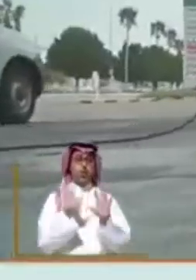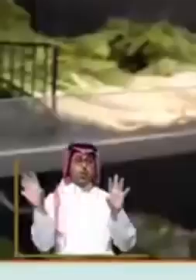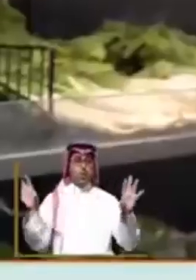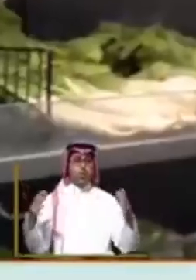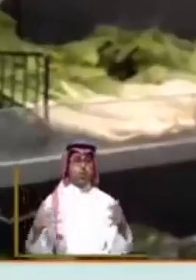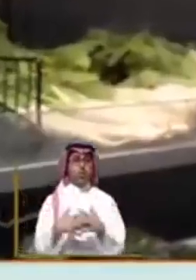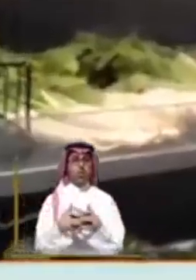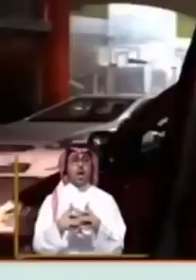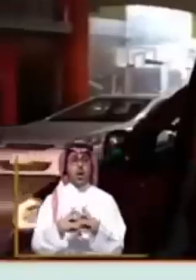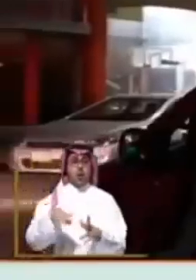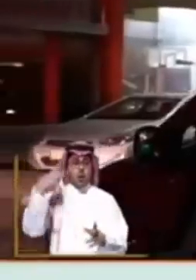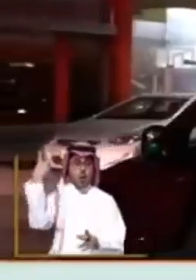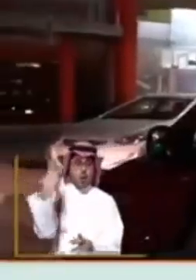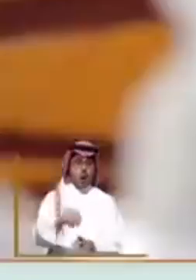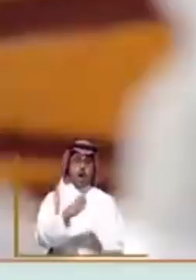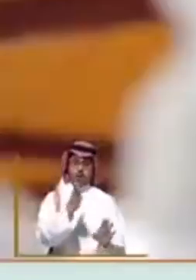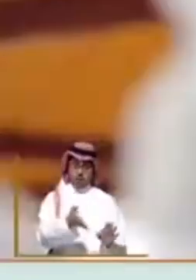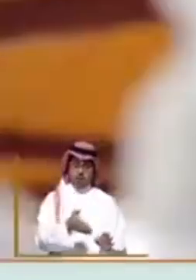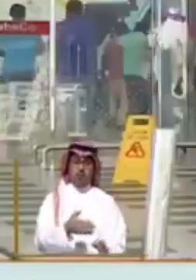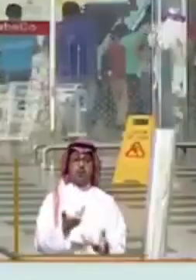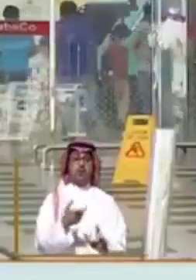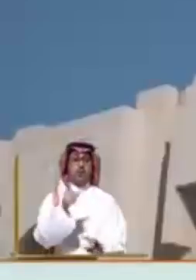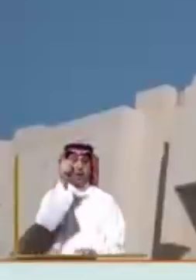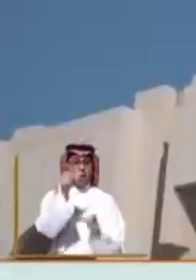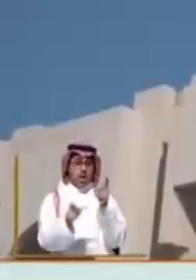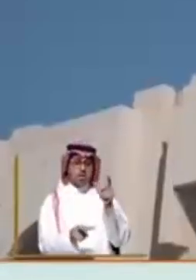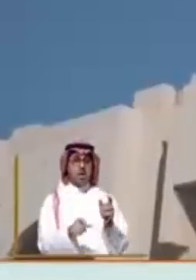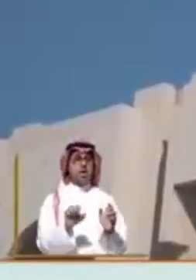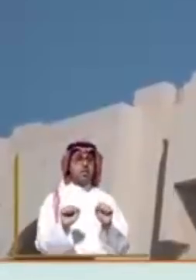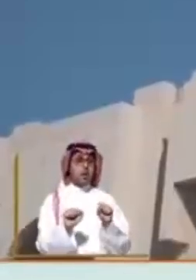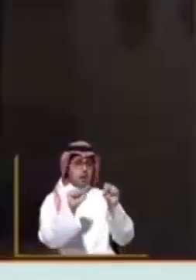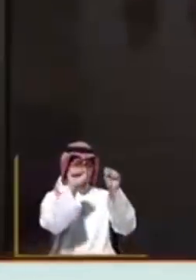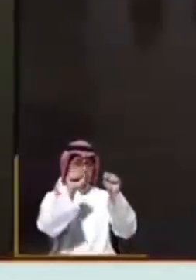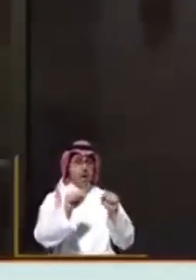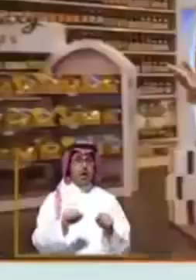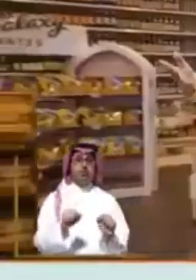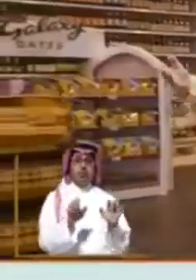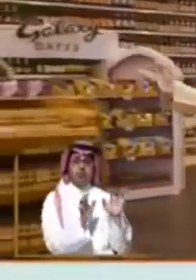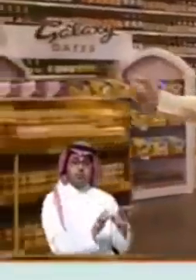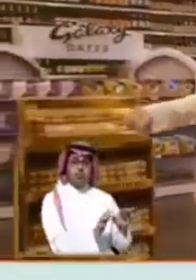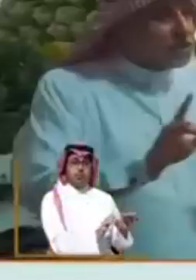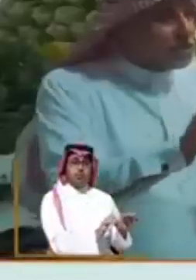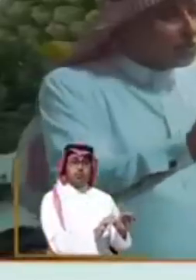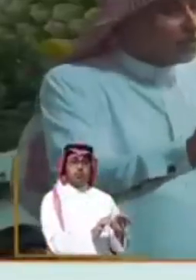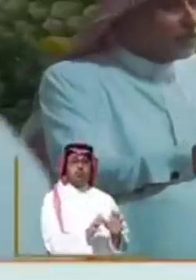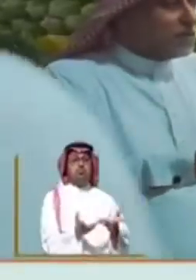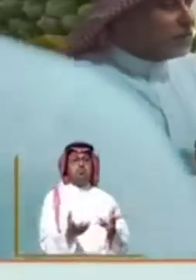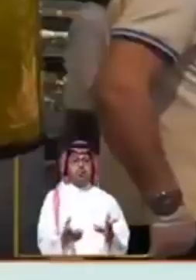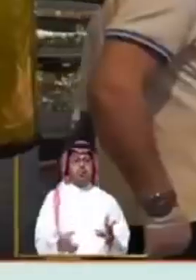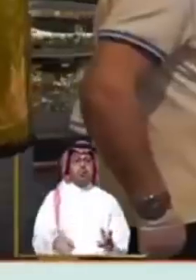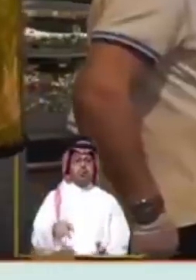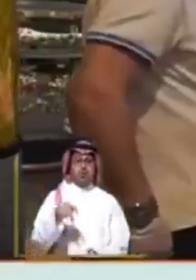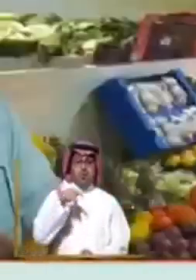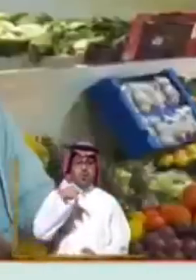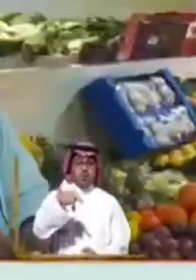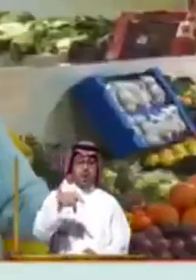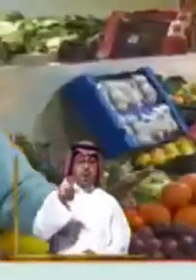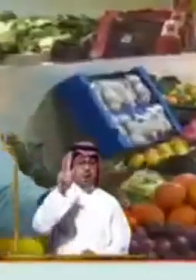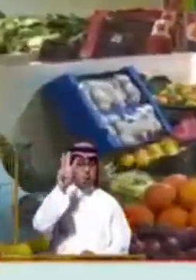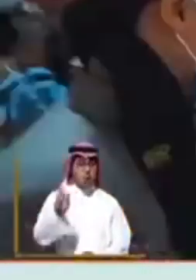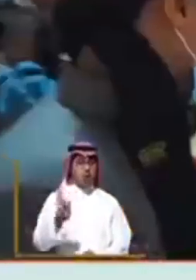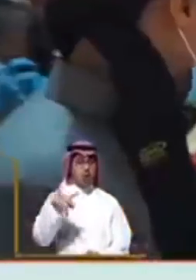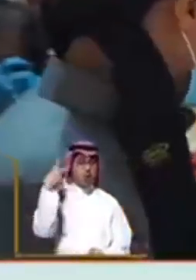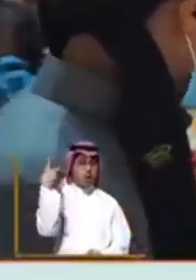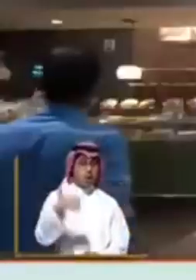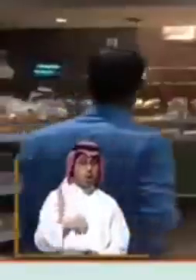مجموعة من المخالفات، والتي تمثلت في الكشف على مخالفات التكدس، حيث قدرت ب 38